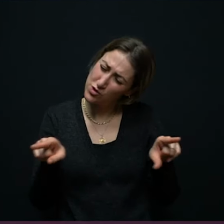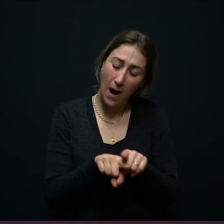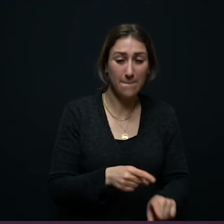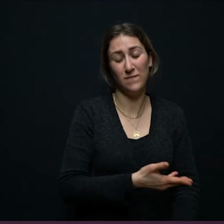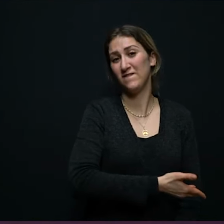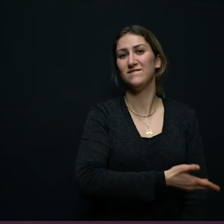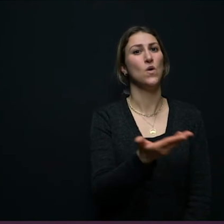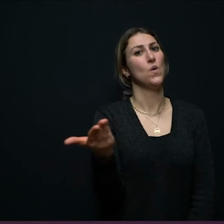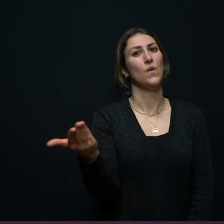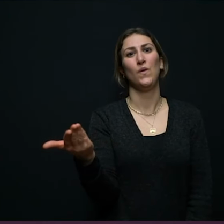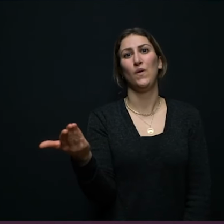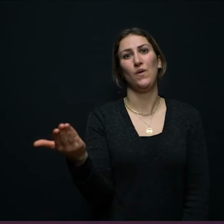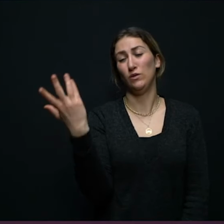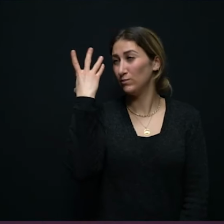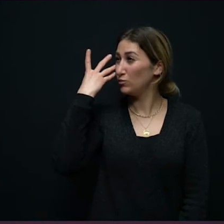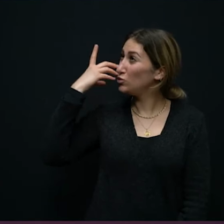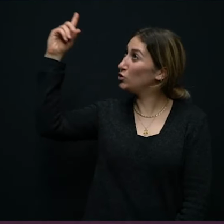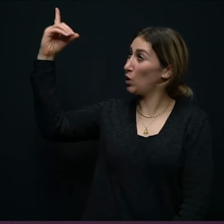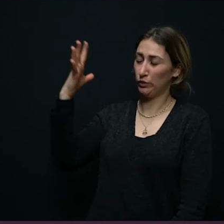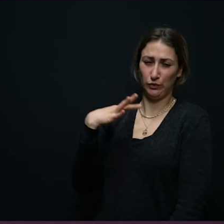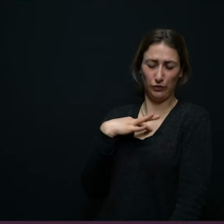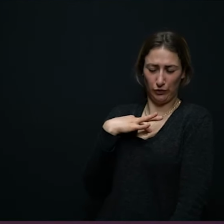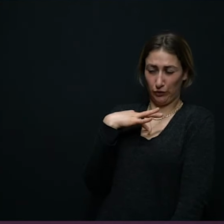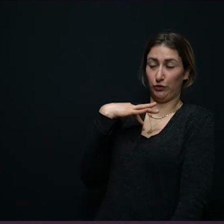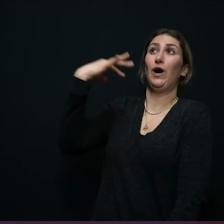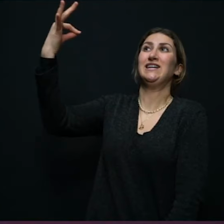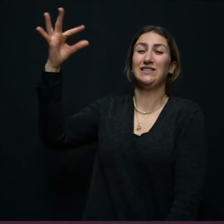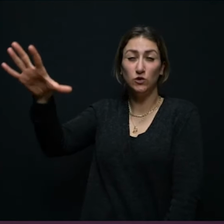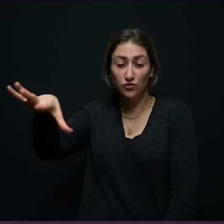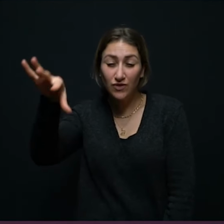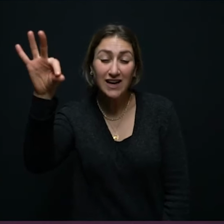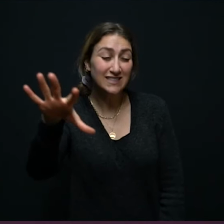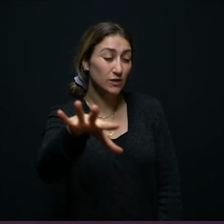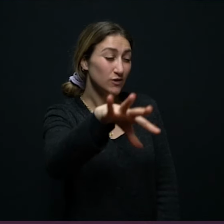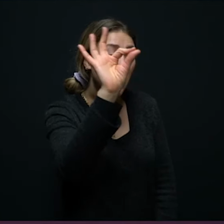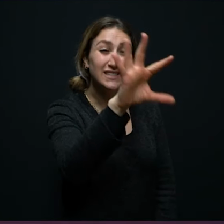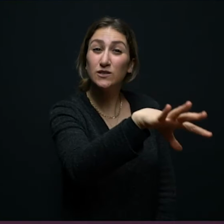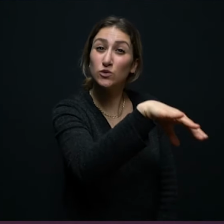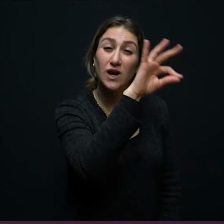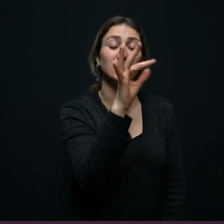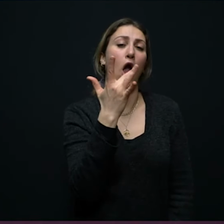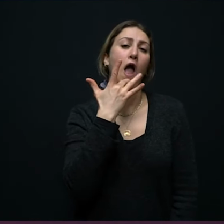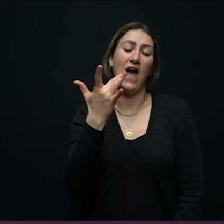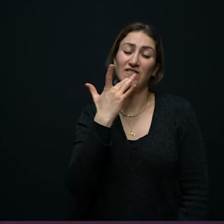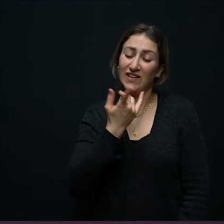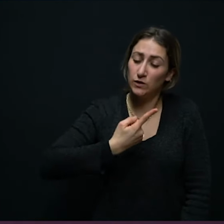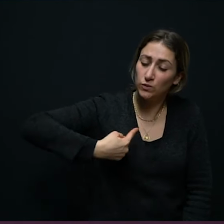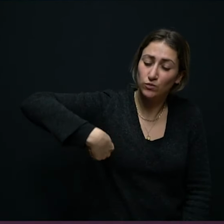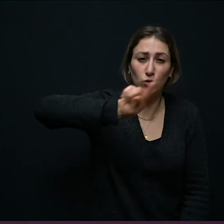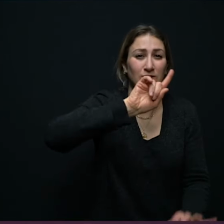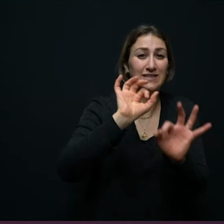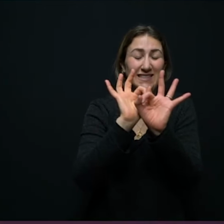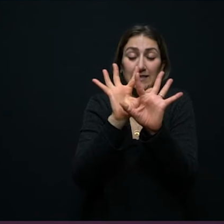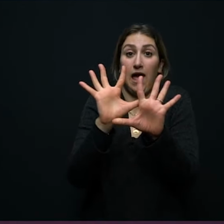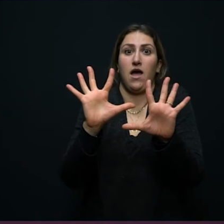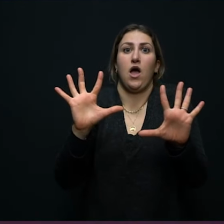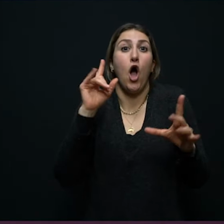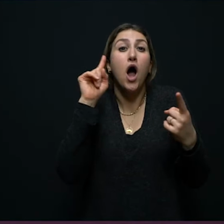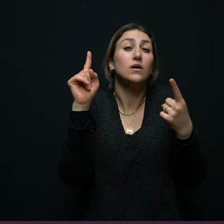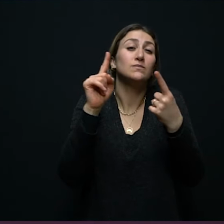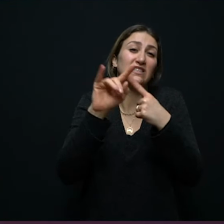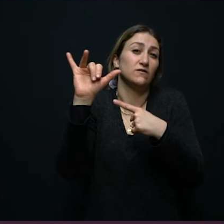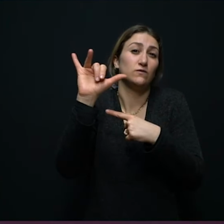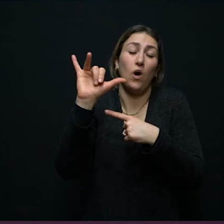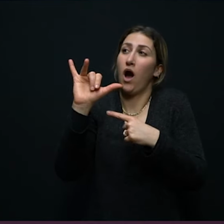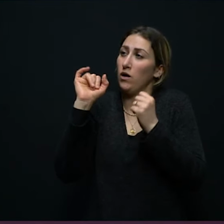tu sois sein pour pouvoir entrer dans sa sainte présence savez quand je reviens